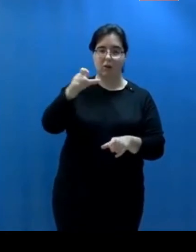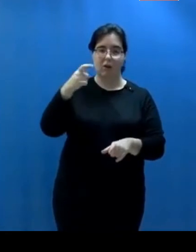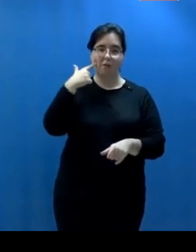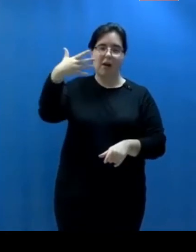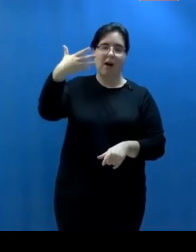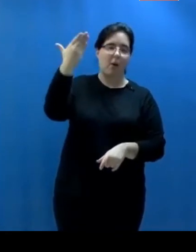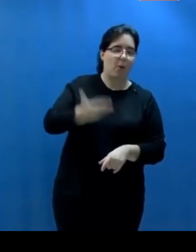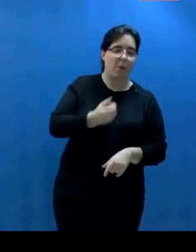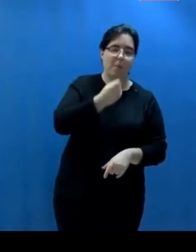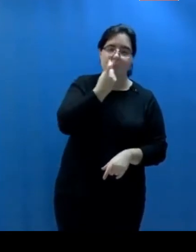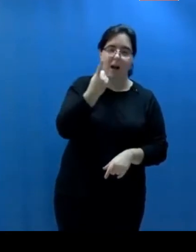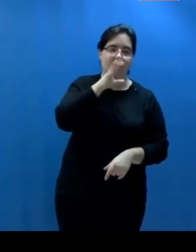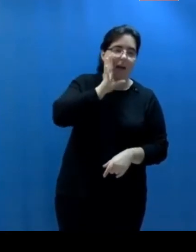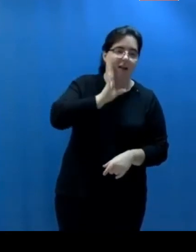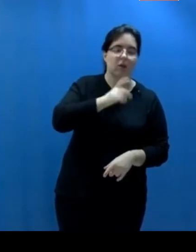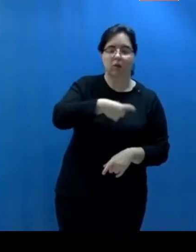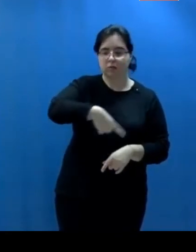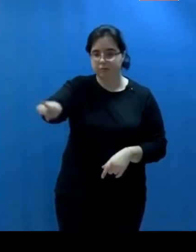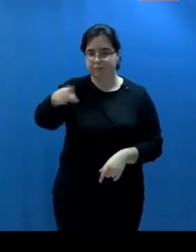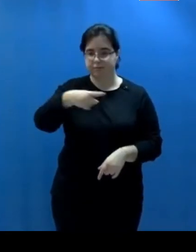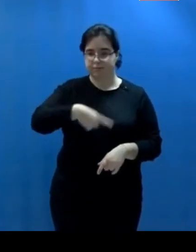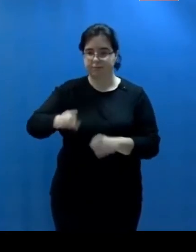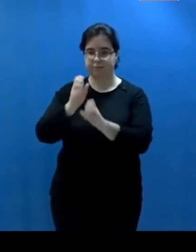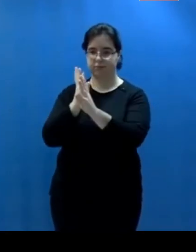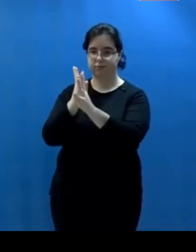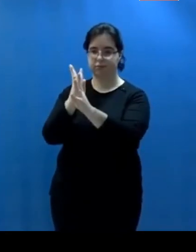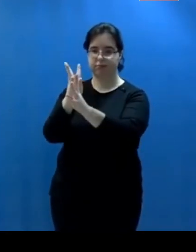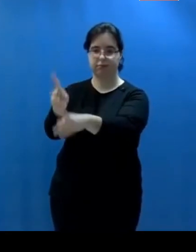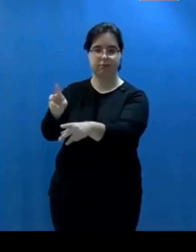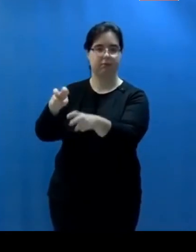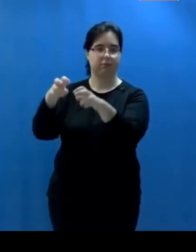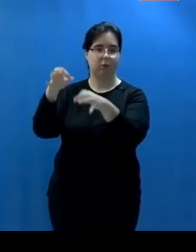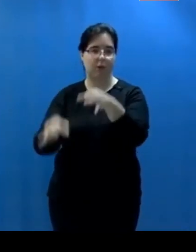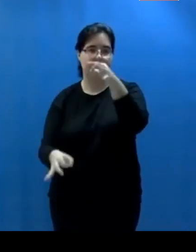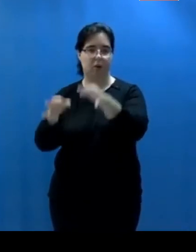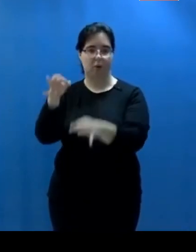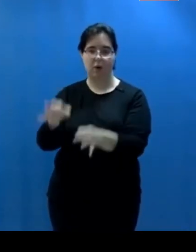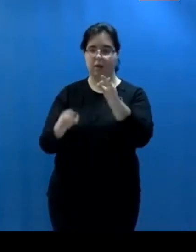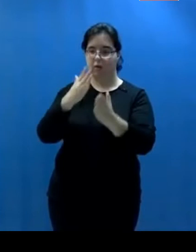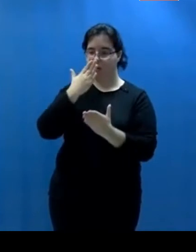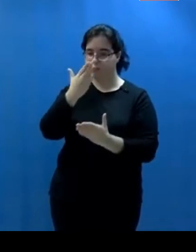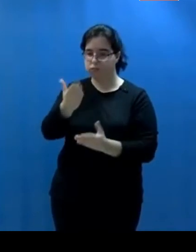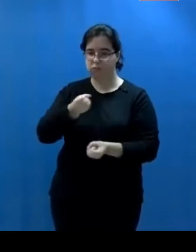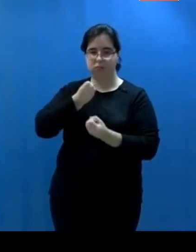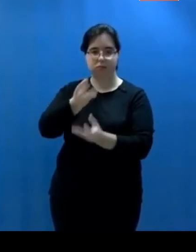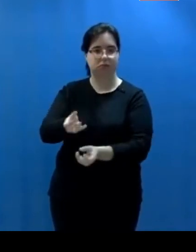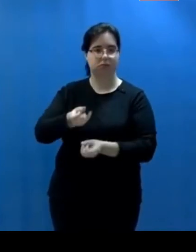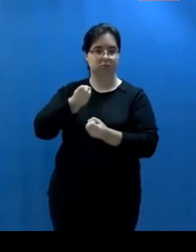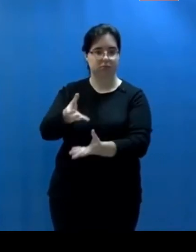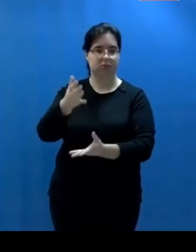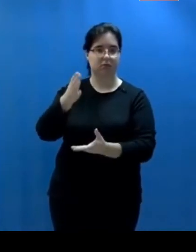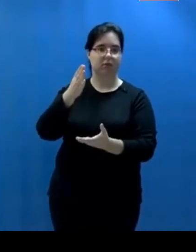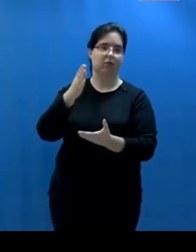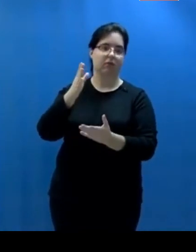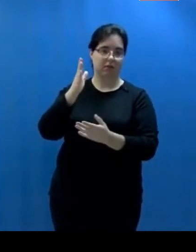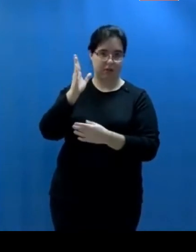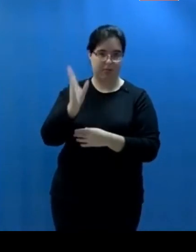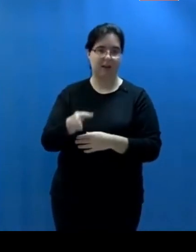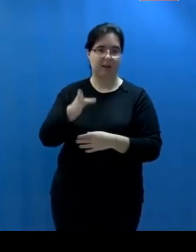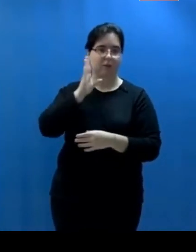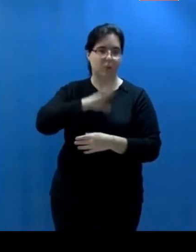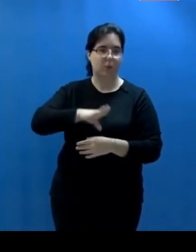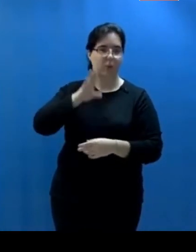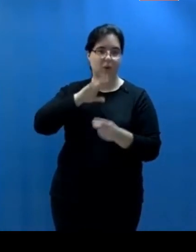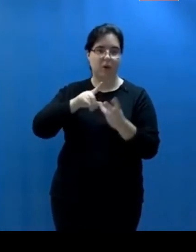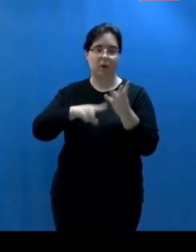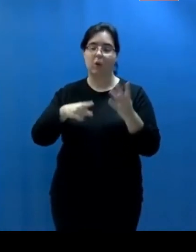banqueta dels acusats, reconeixent delictes, confessant delictes, gràcies a vostès. I se'ls va preguntar, van pagar vostès diners negres